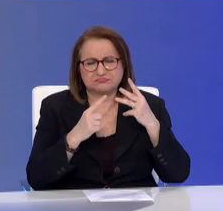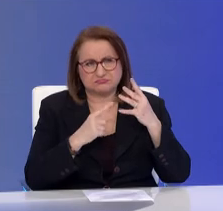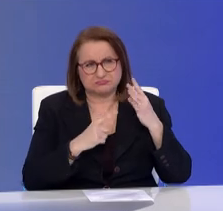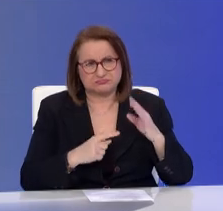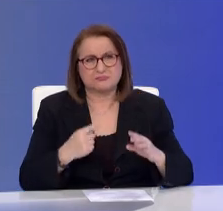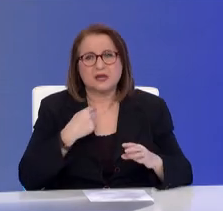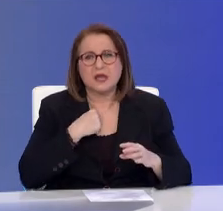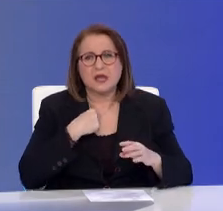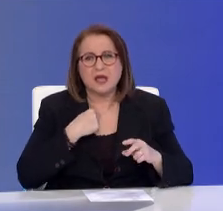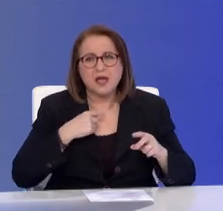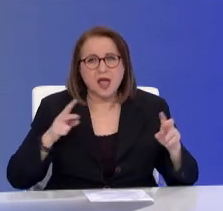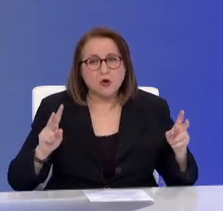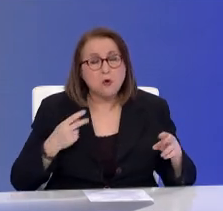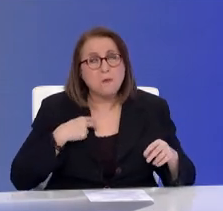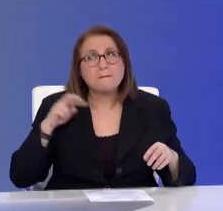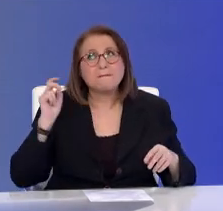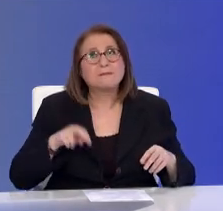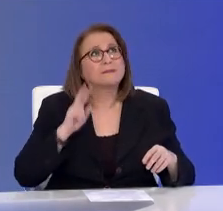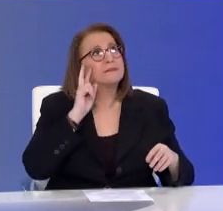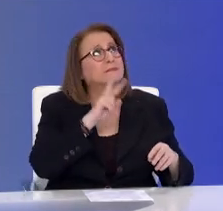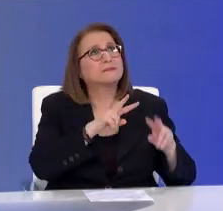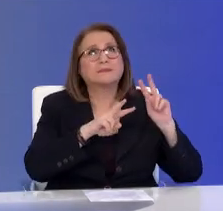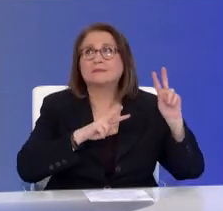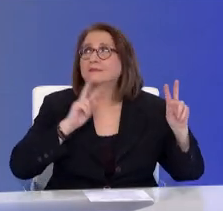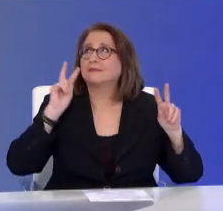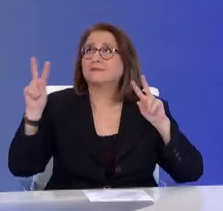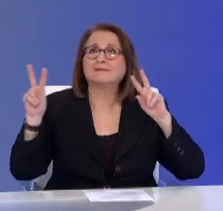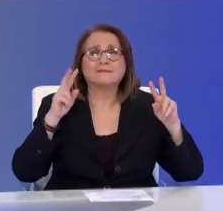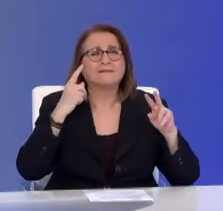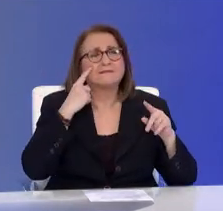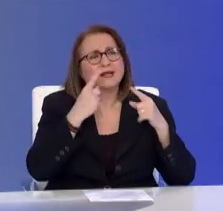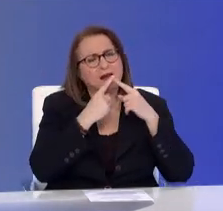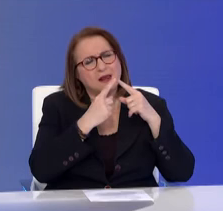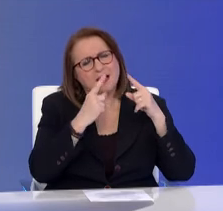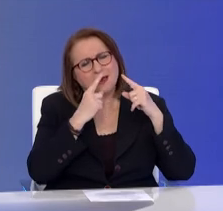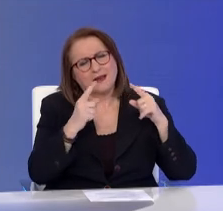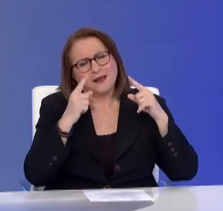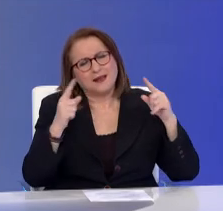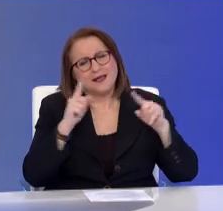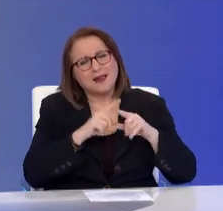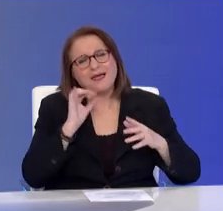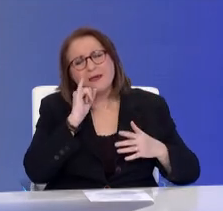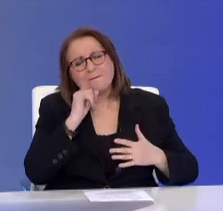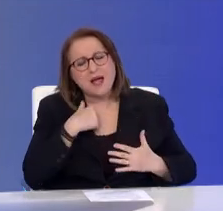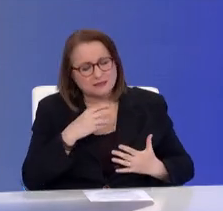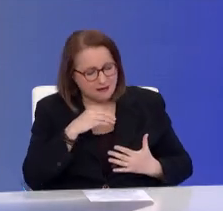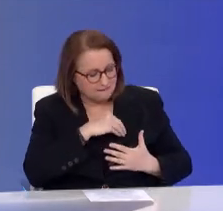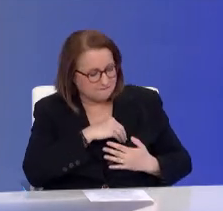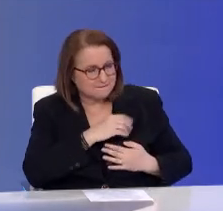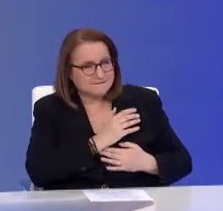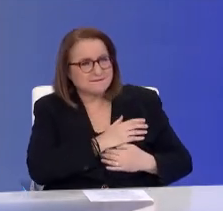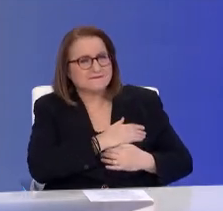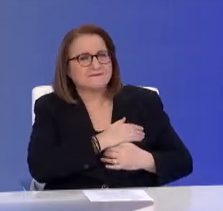ανακάλυψα περπατώντας τη, τα κρατώ πάντα στην καρδιά μου. Το πάθος μου για